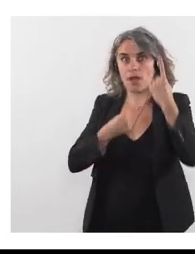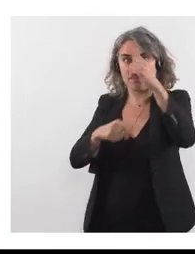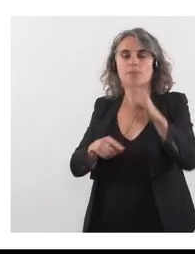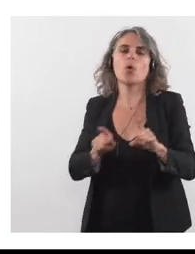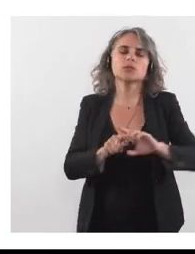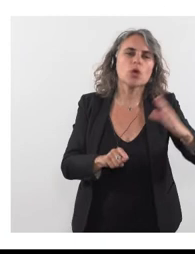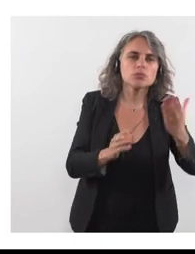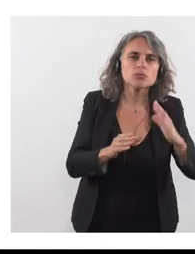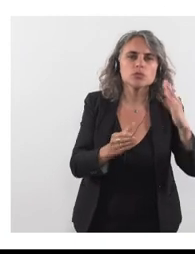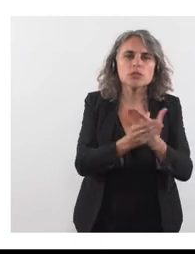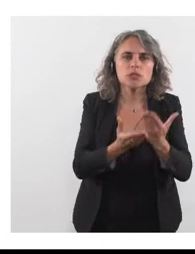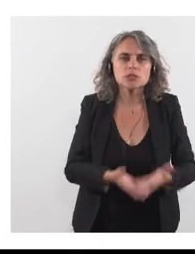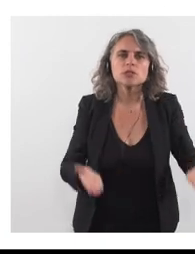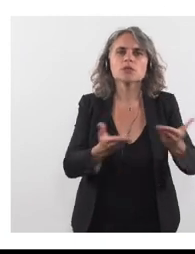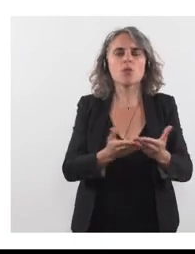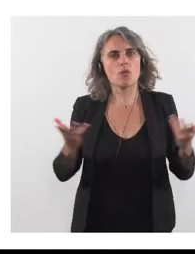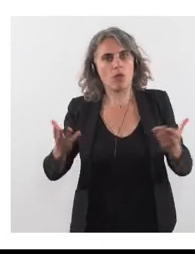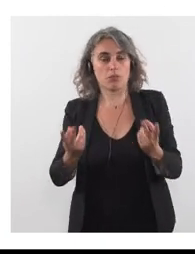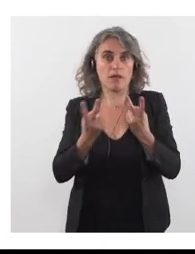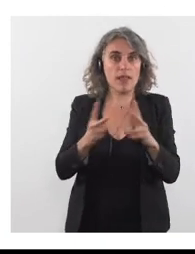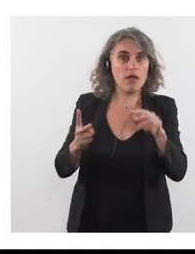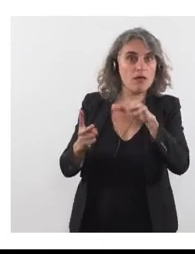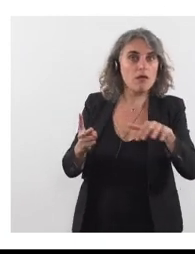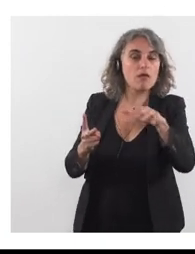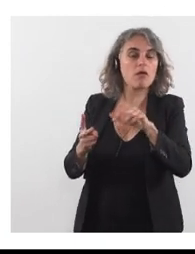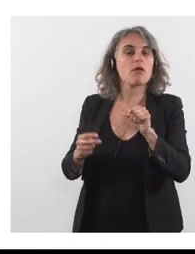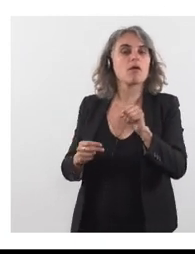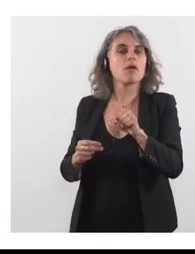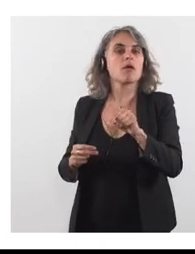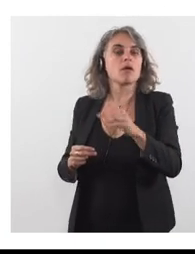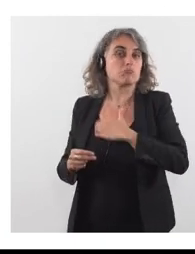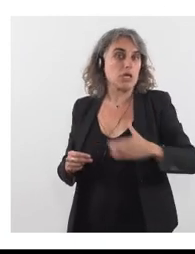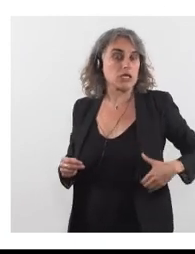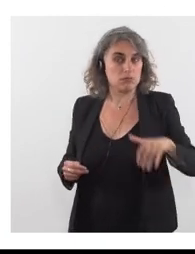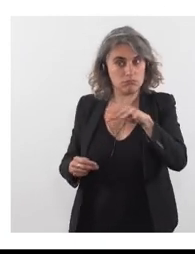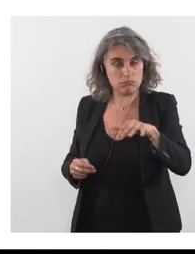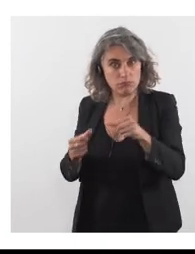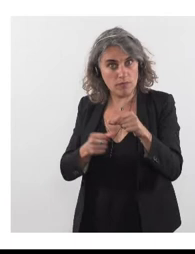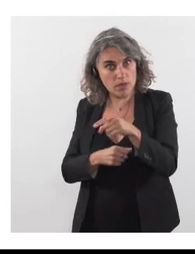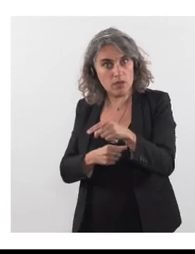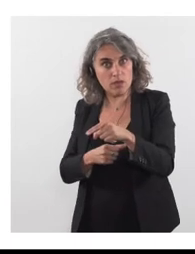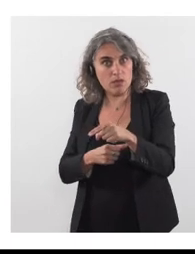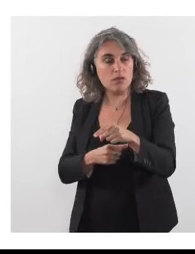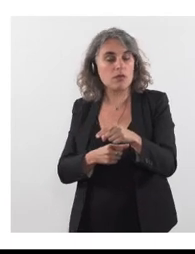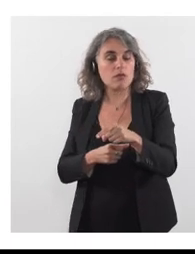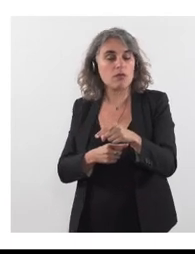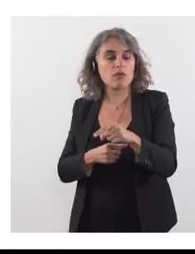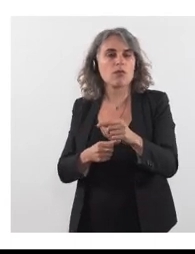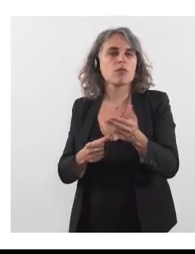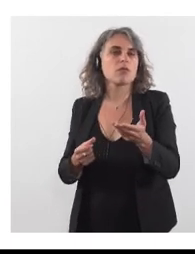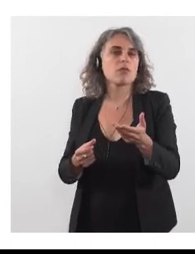aussi concernant une municipalité qui a licencié, qui a